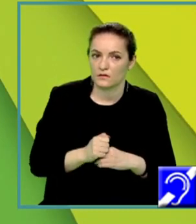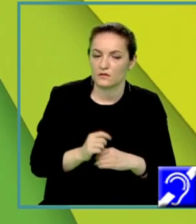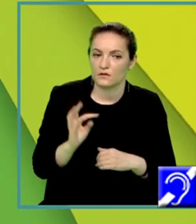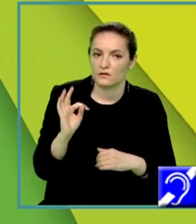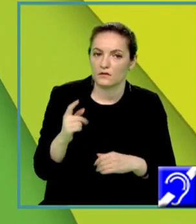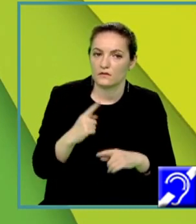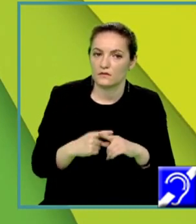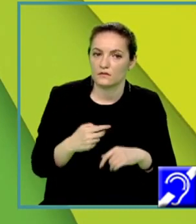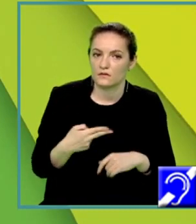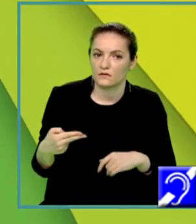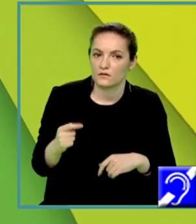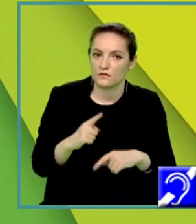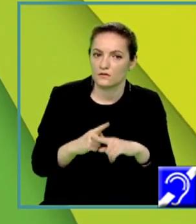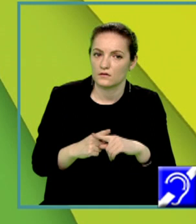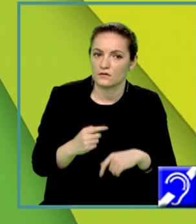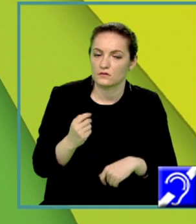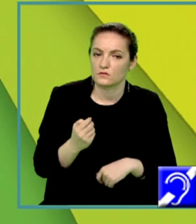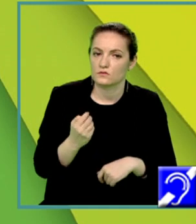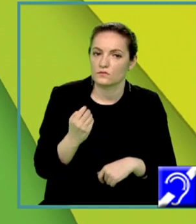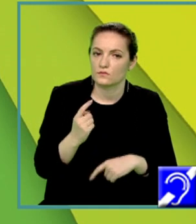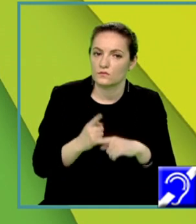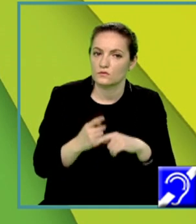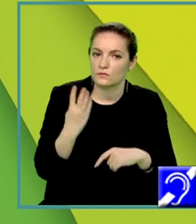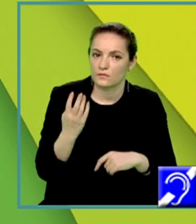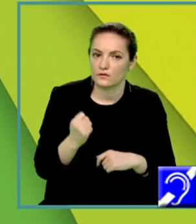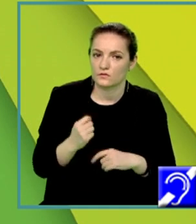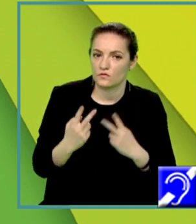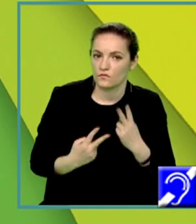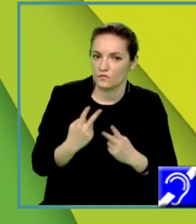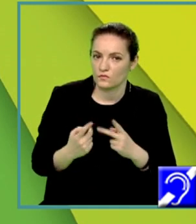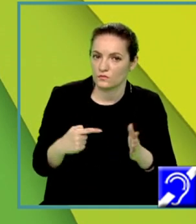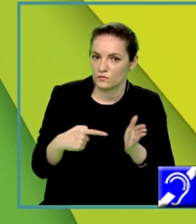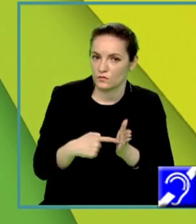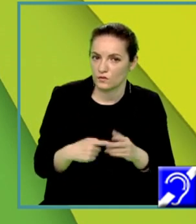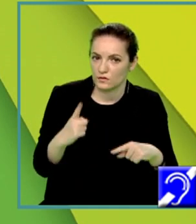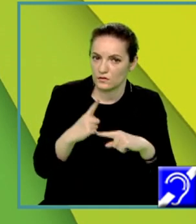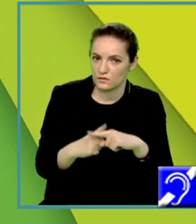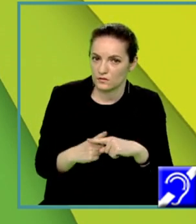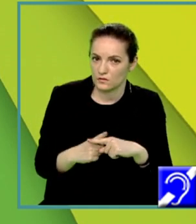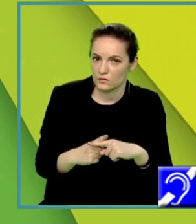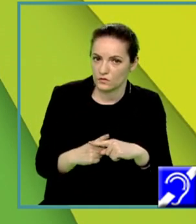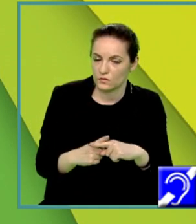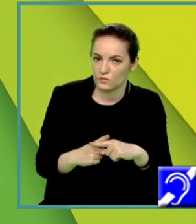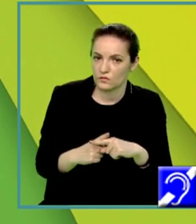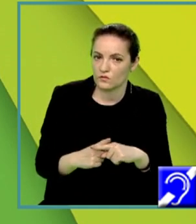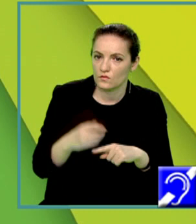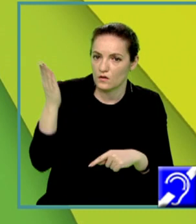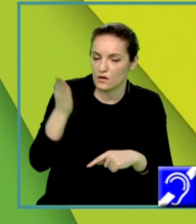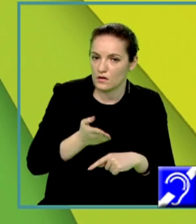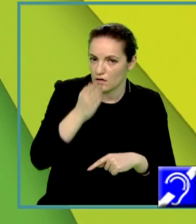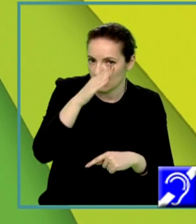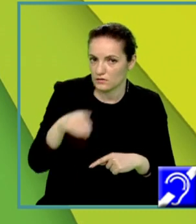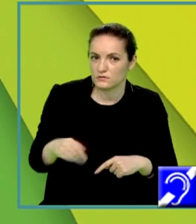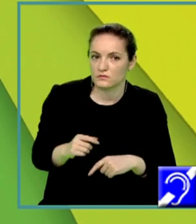expresia f de x egală cu x plus 4, folosind punctele de intersecție cu axele de coordonate. Soluția o